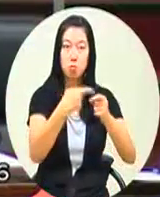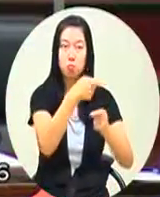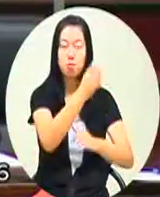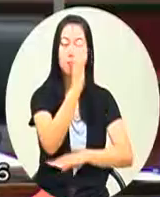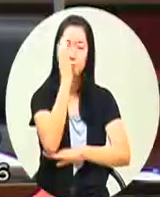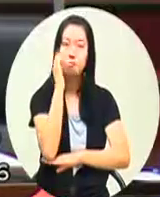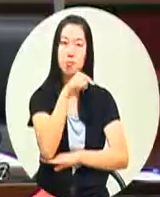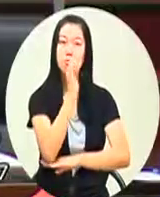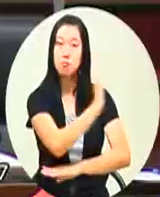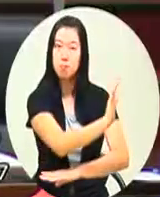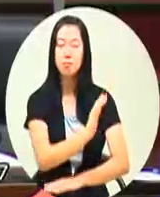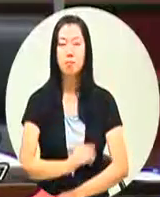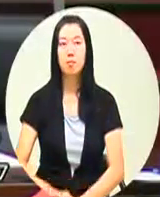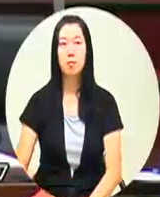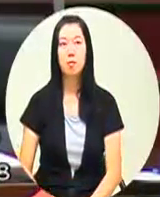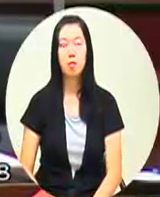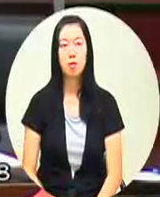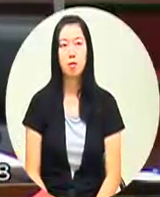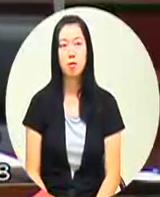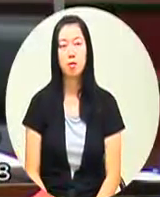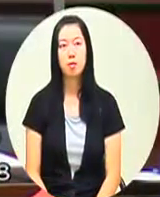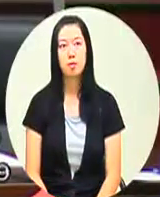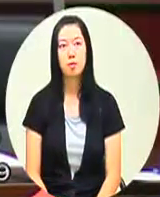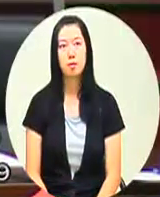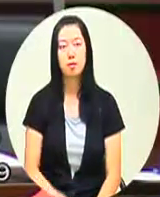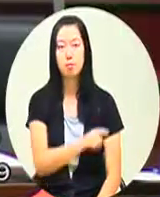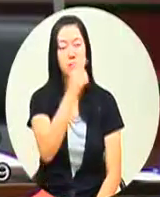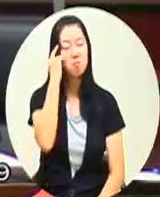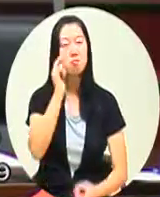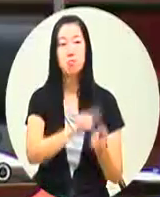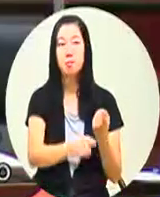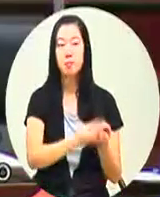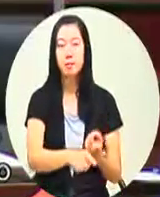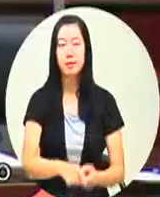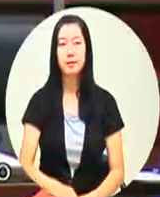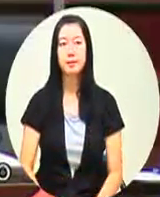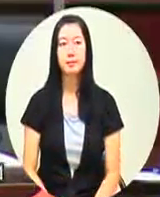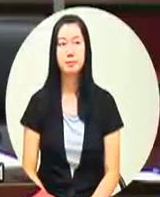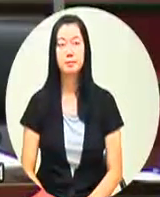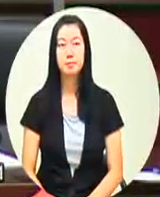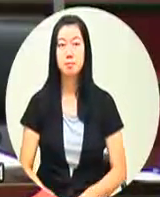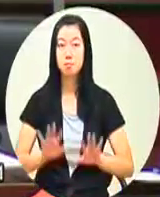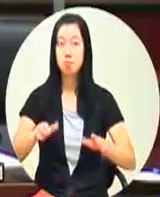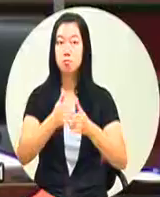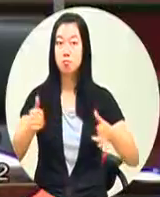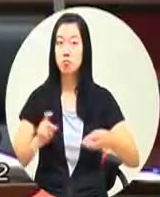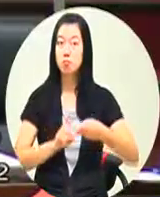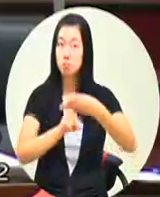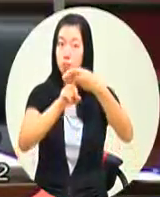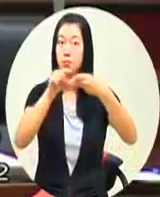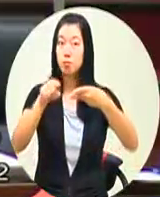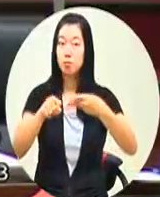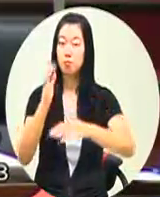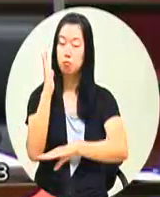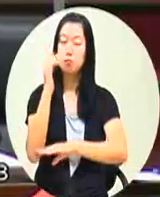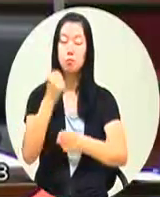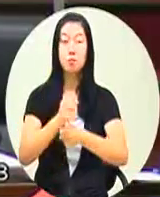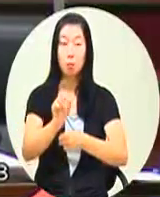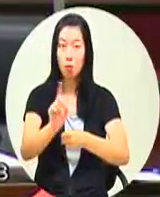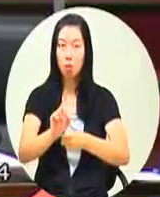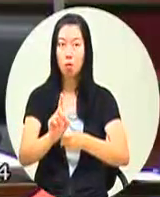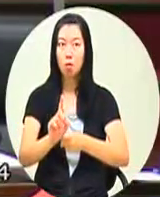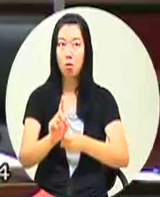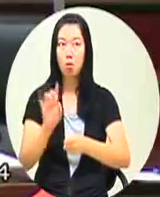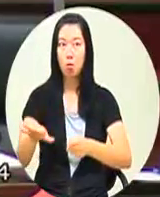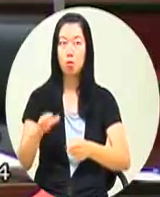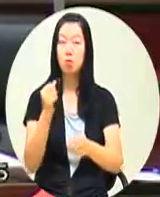哦、做的征收的行为、哦，是不当的行为。那我们现在民主化时代的政府是要做什么？是要做补